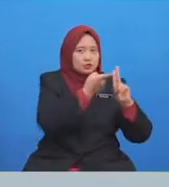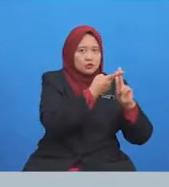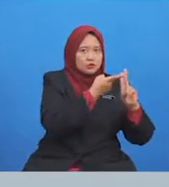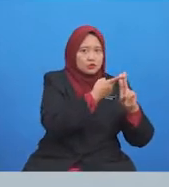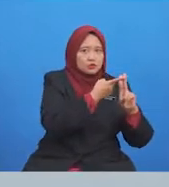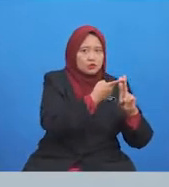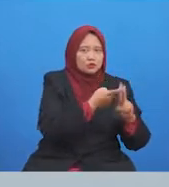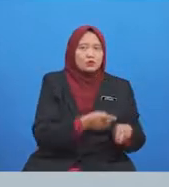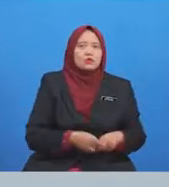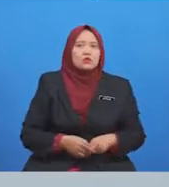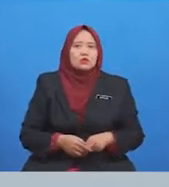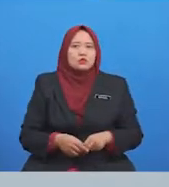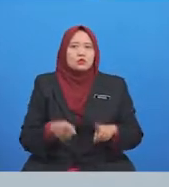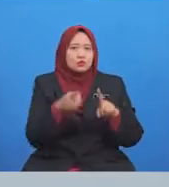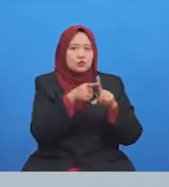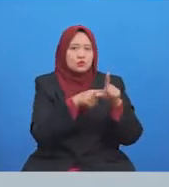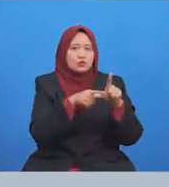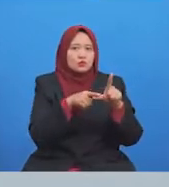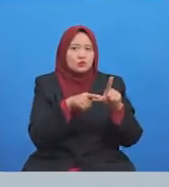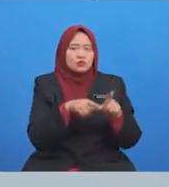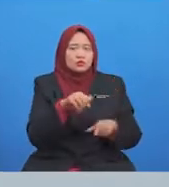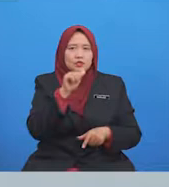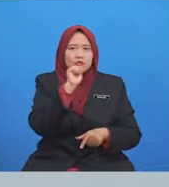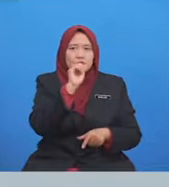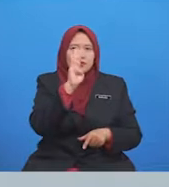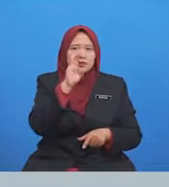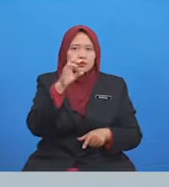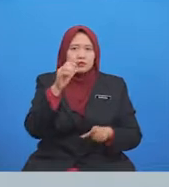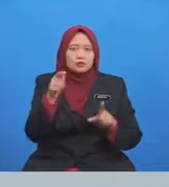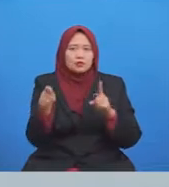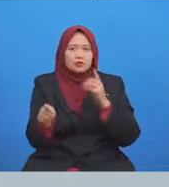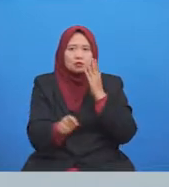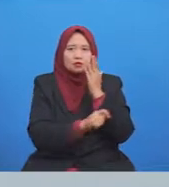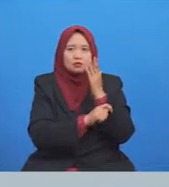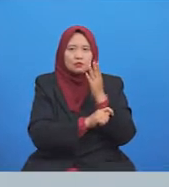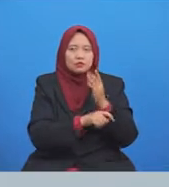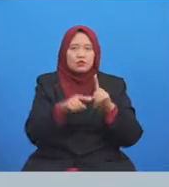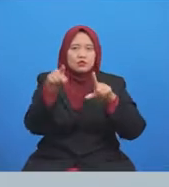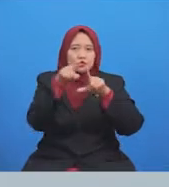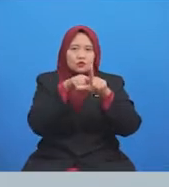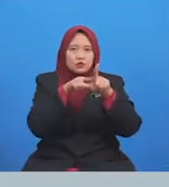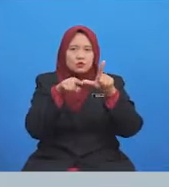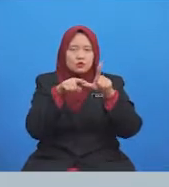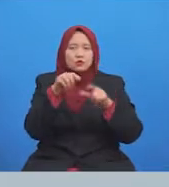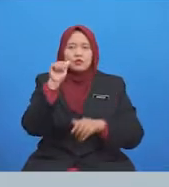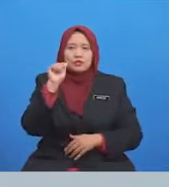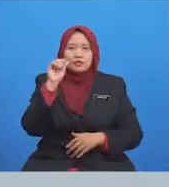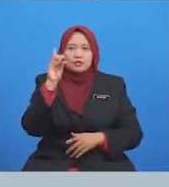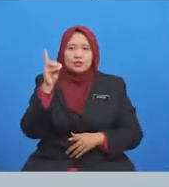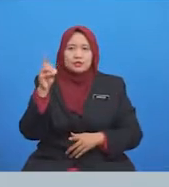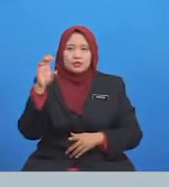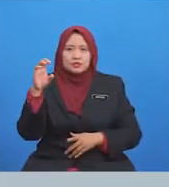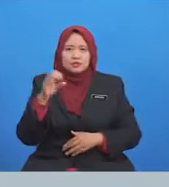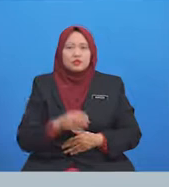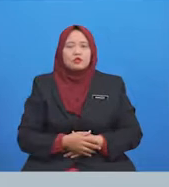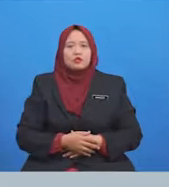dan sudut ADC. Ini membuktikan bahawa sudut-sudut yang bertentangan